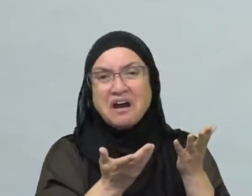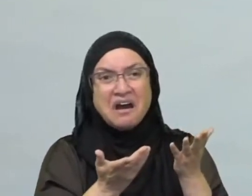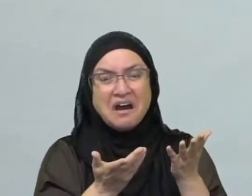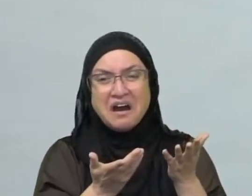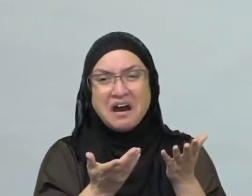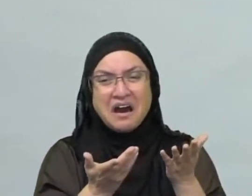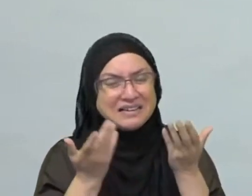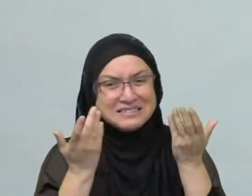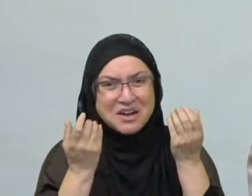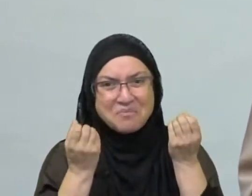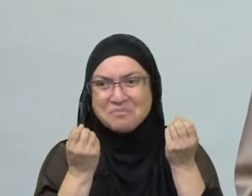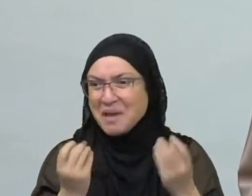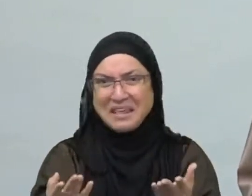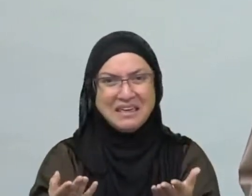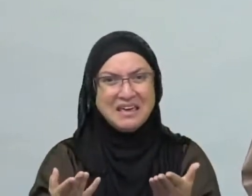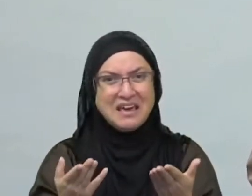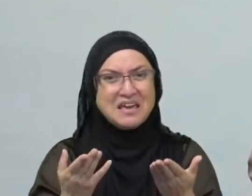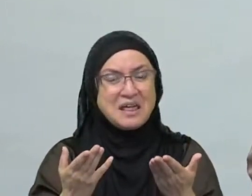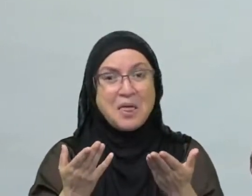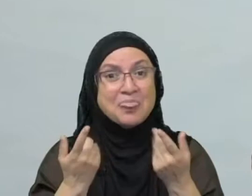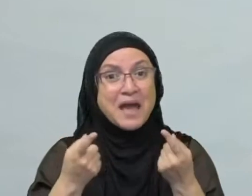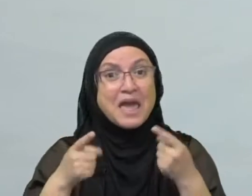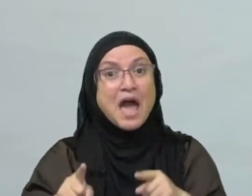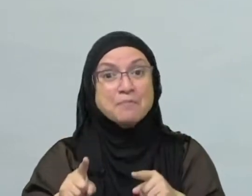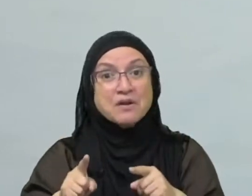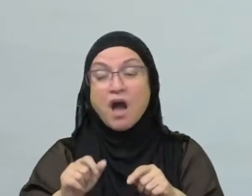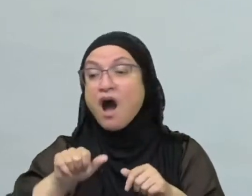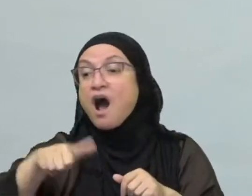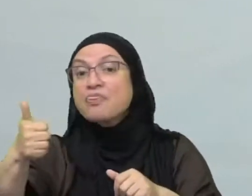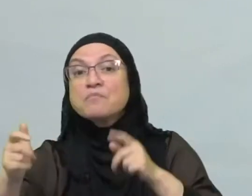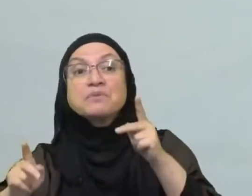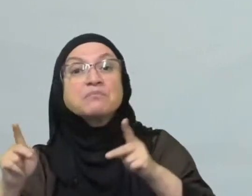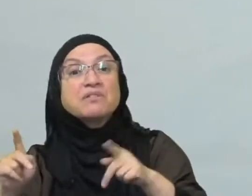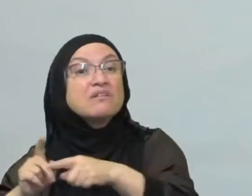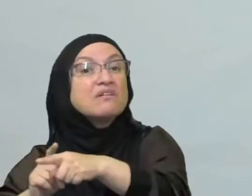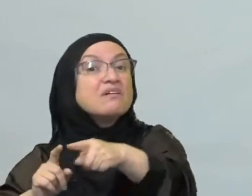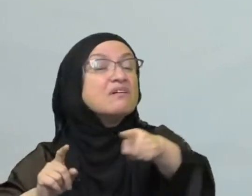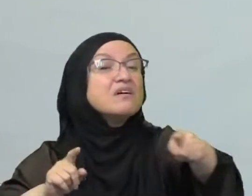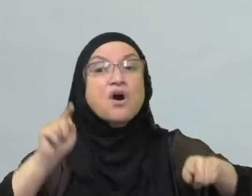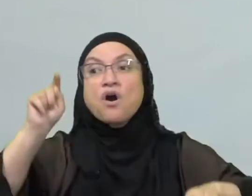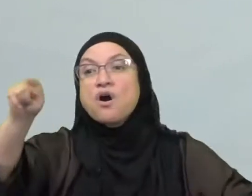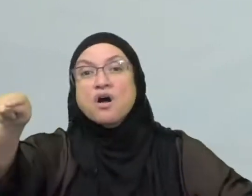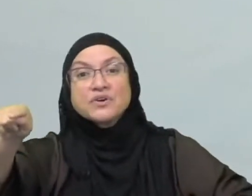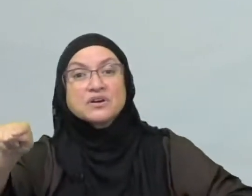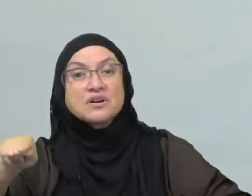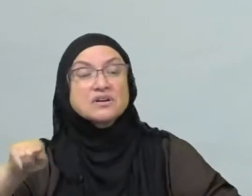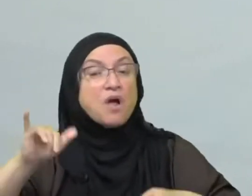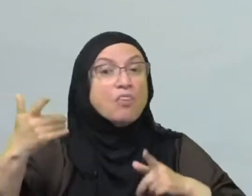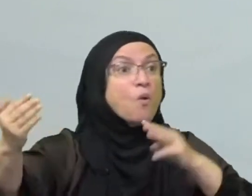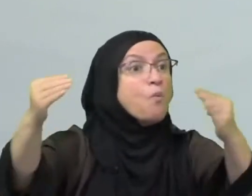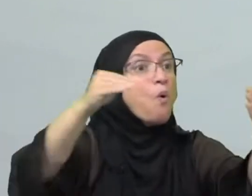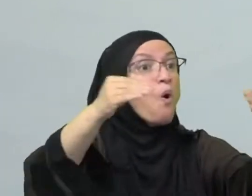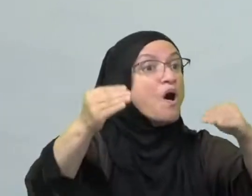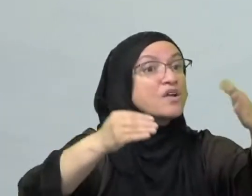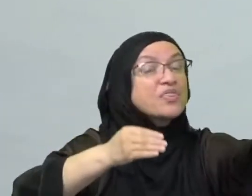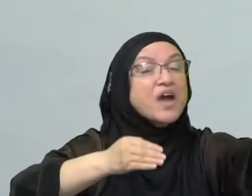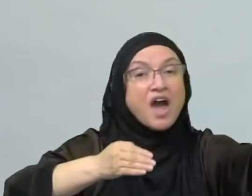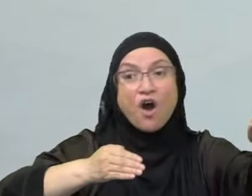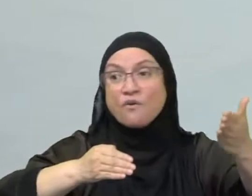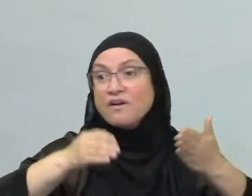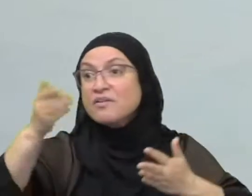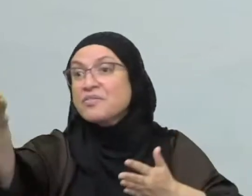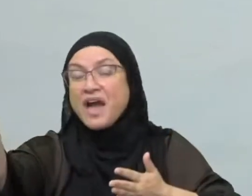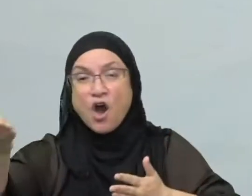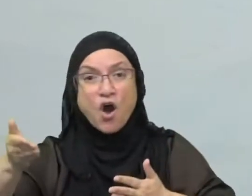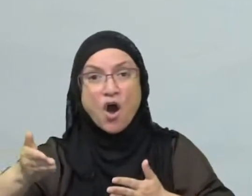unknown woman from the enemy side. How about Sumayya? Watching Sumayya be tortured. And the Prophet ﷺ says,